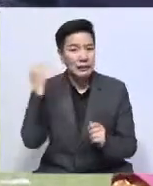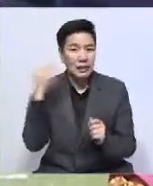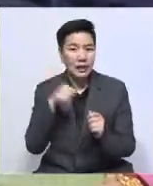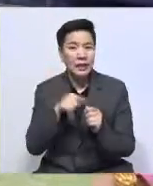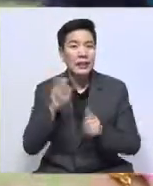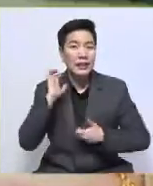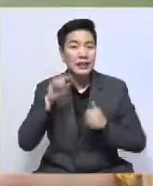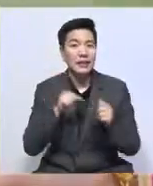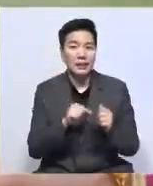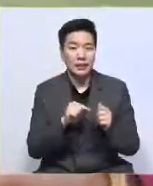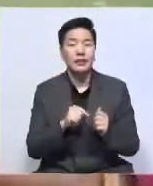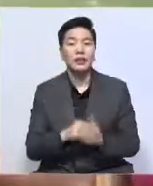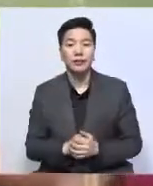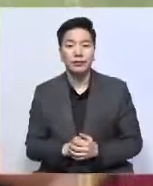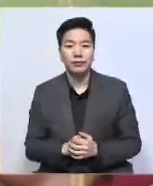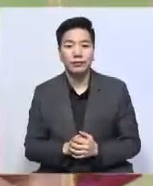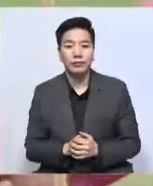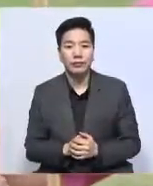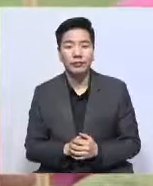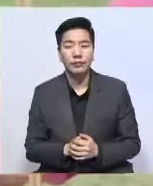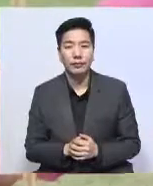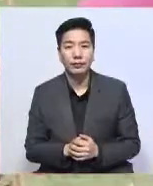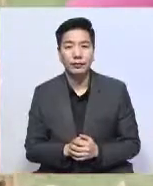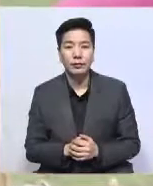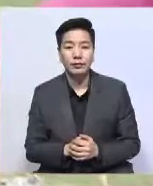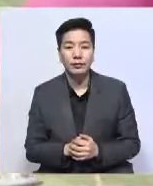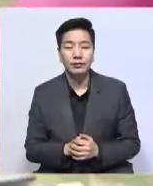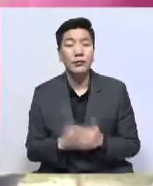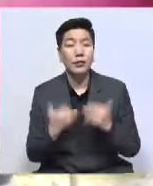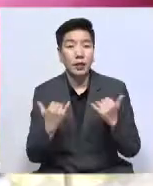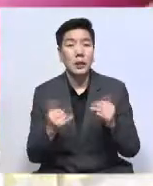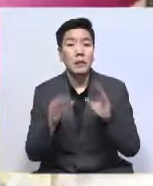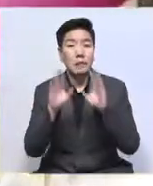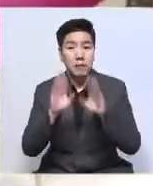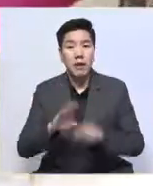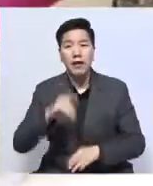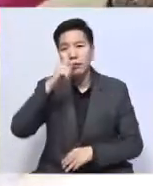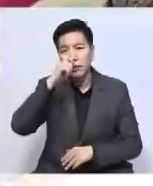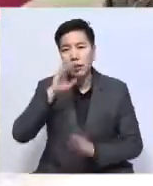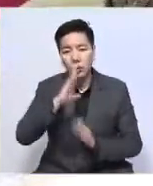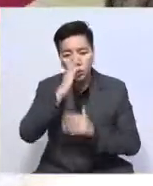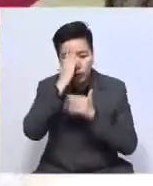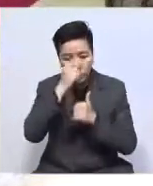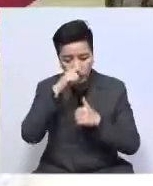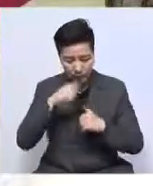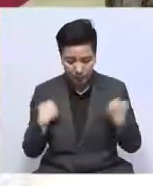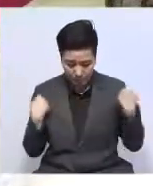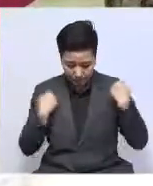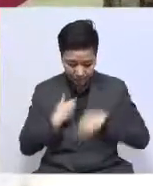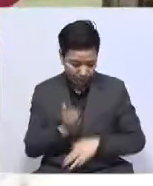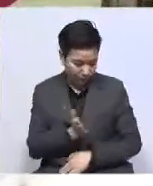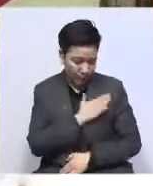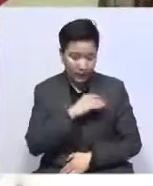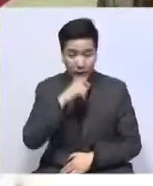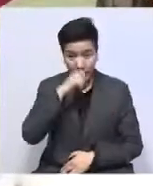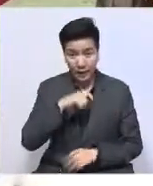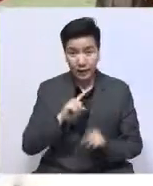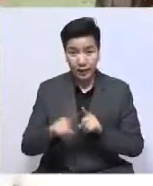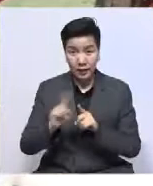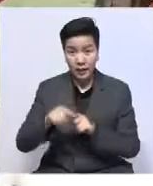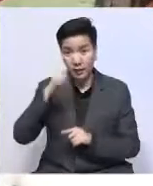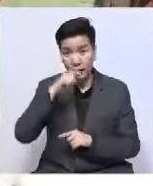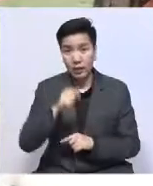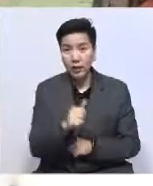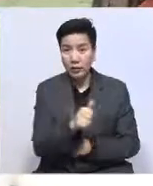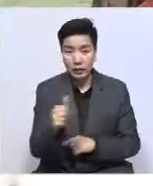ตัวนี้ครับผม รู้สึกไงบ้างคะพอตอนนี้กระแสความเป็นไทยนี่กลับมาแล้วทุกคนก็อนุรักษ์ความเป็นไทยแต่ชุดไทยหรือมีชื่อของไทยด้วย โอ้โห